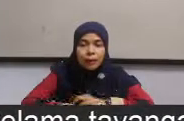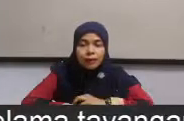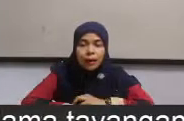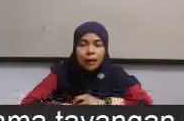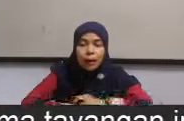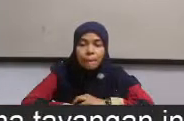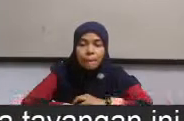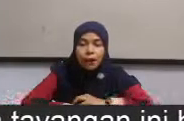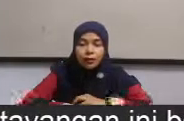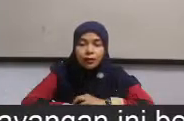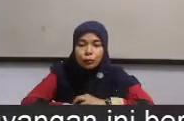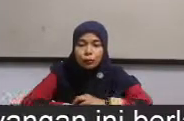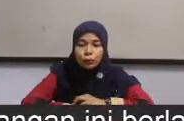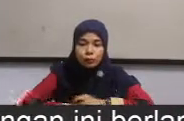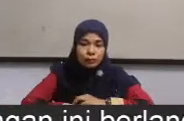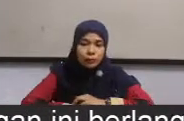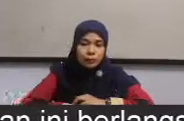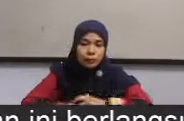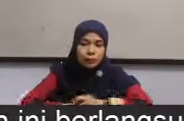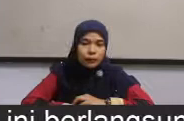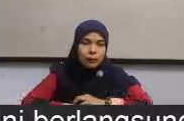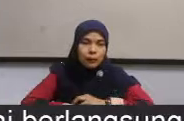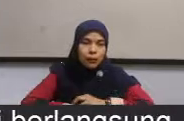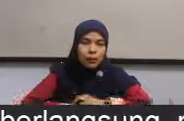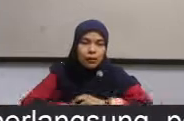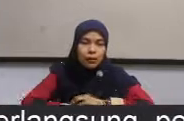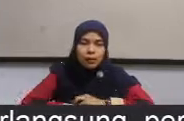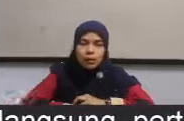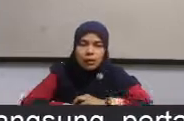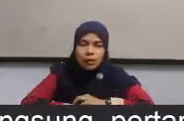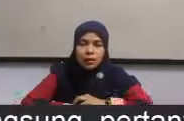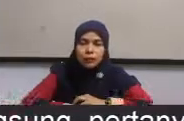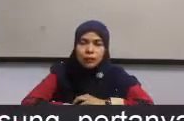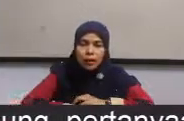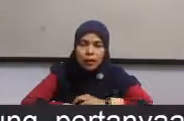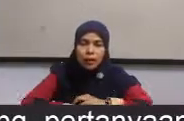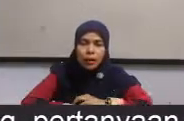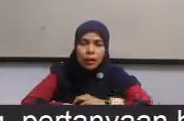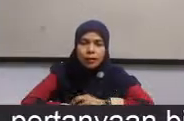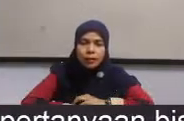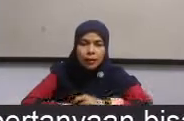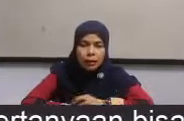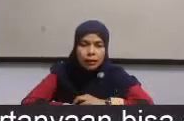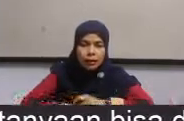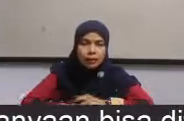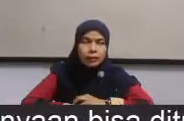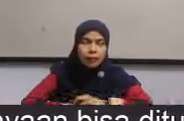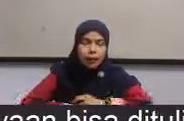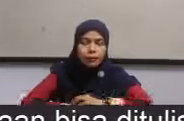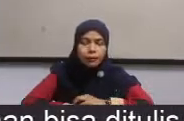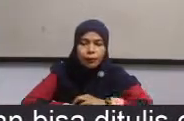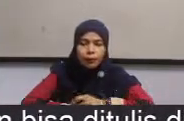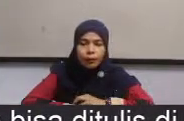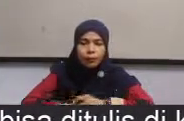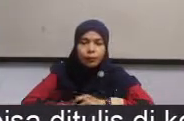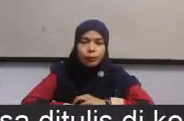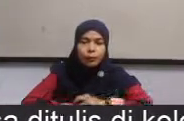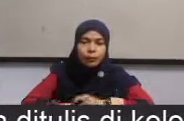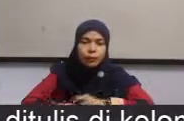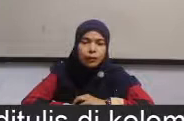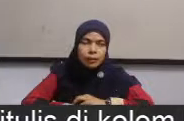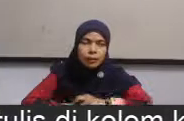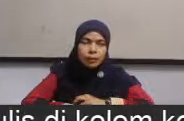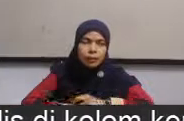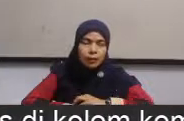berita palsu Oh ya jadi enggak semua yang ada di handphone atau